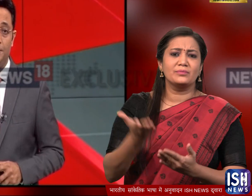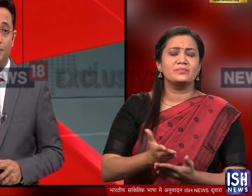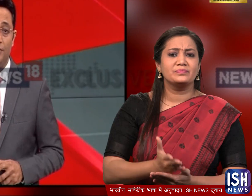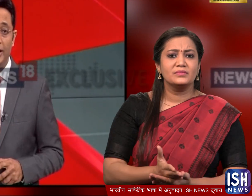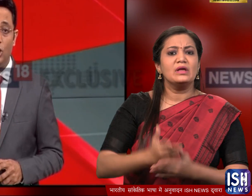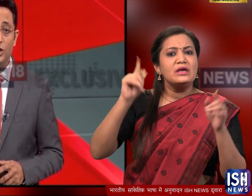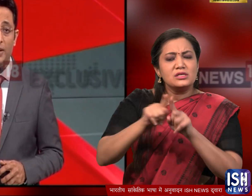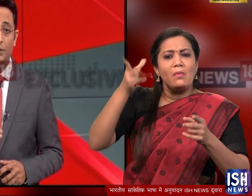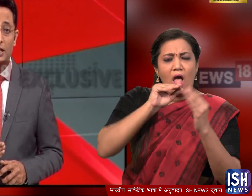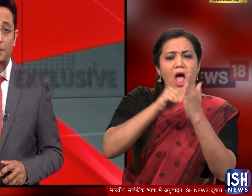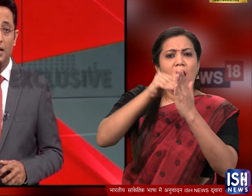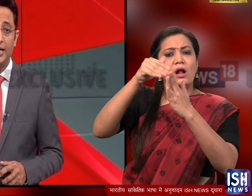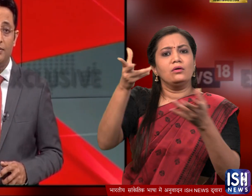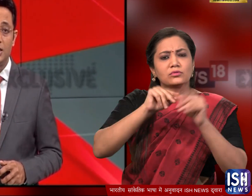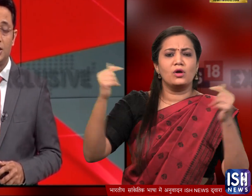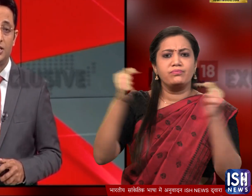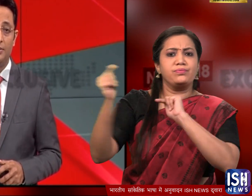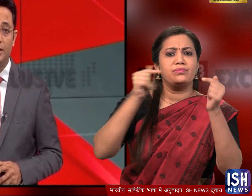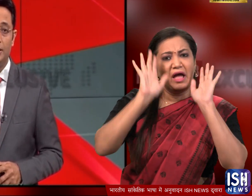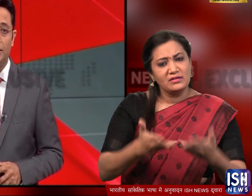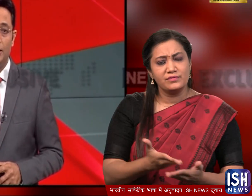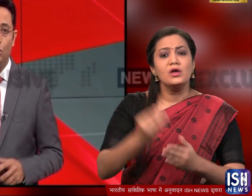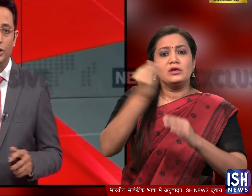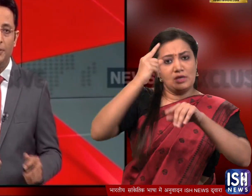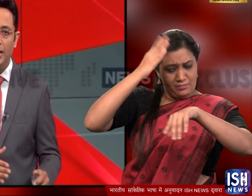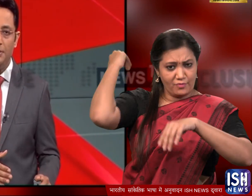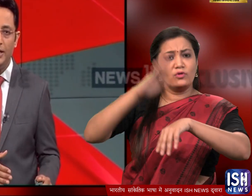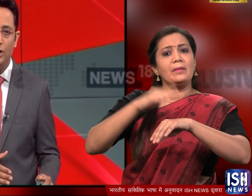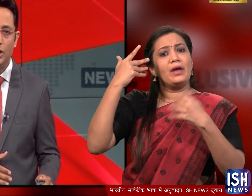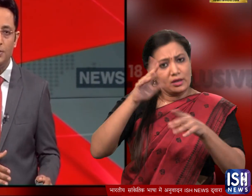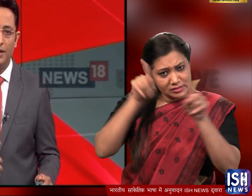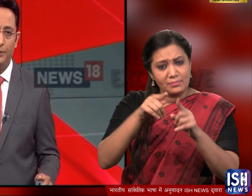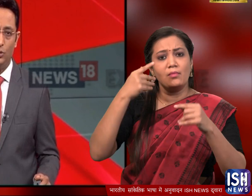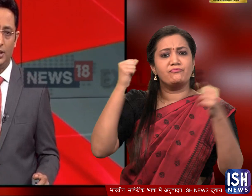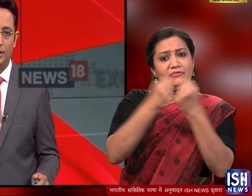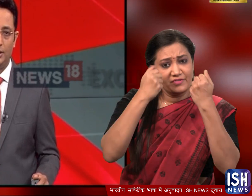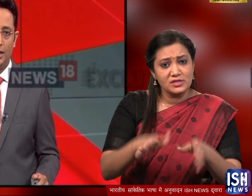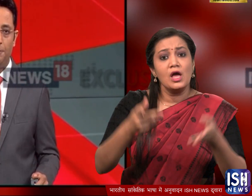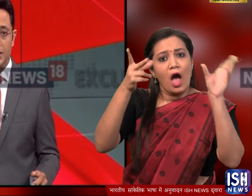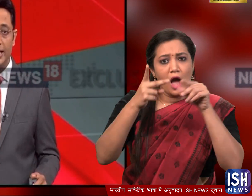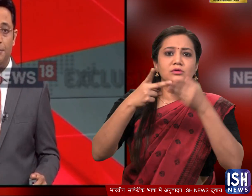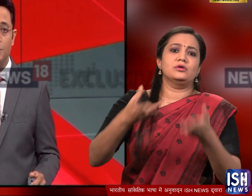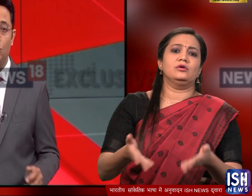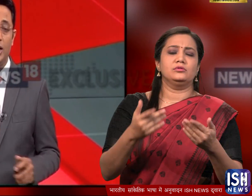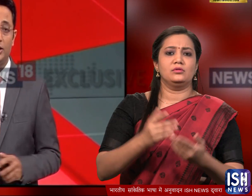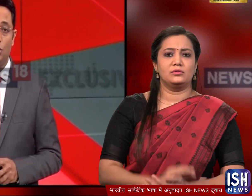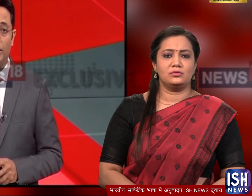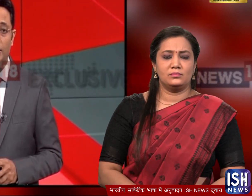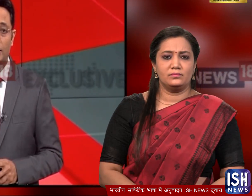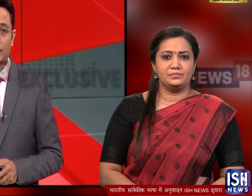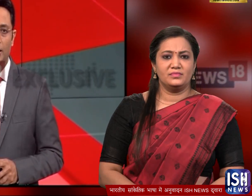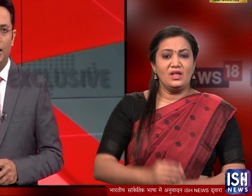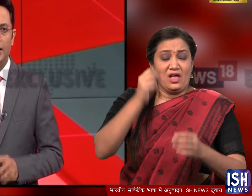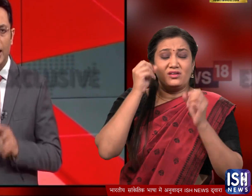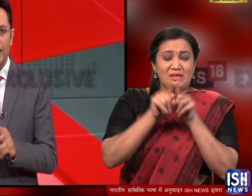थी। वही कॉलेज बात बात पर लड़ाई की वजह से चर्चा में है। कुछ दिन पहले भी बरेली कॉलेज में मारपीट हुई, अब फिर से कैंपस में गुंडागर्दी हो